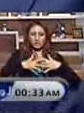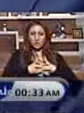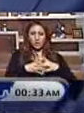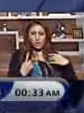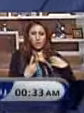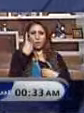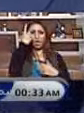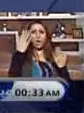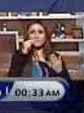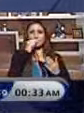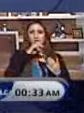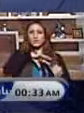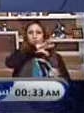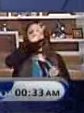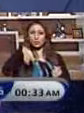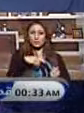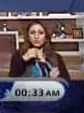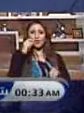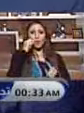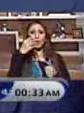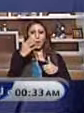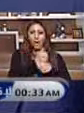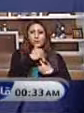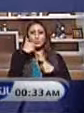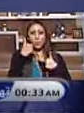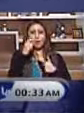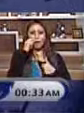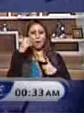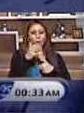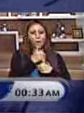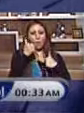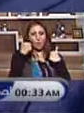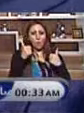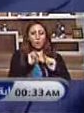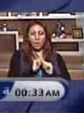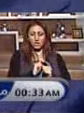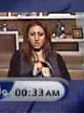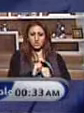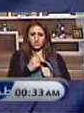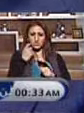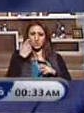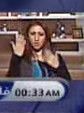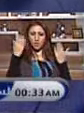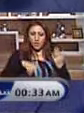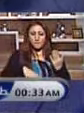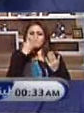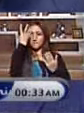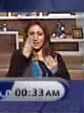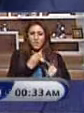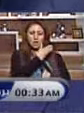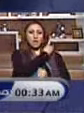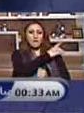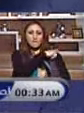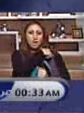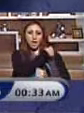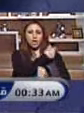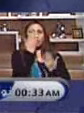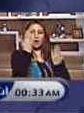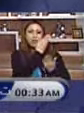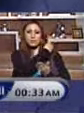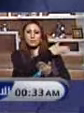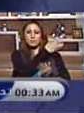بناتنا ازواجا صالحين وابنائنا زوجات صالحات اللهم لا تدع لنا في هذه الليله العظيمه ذنبا الا غفرت